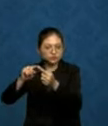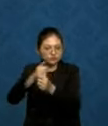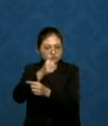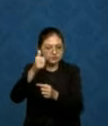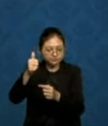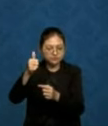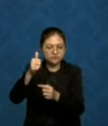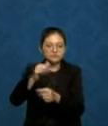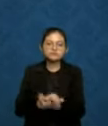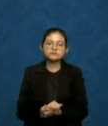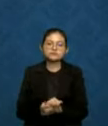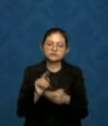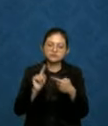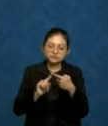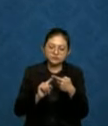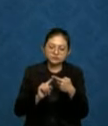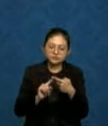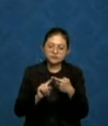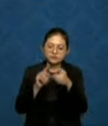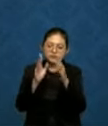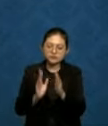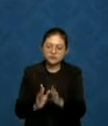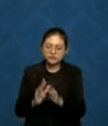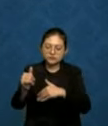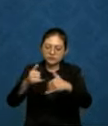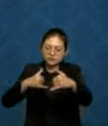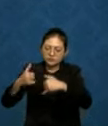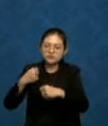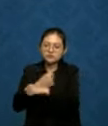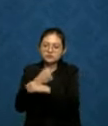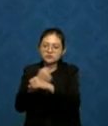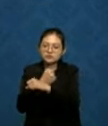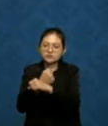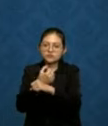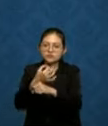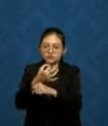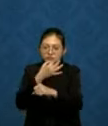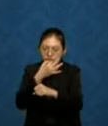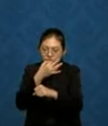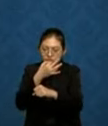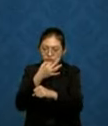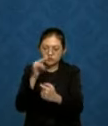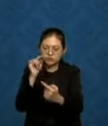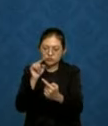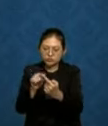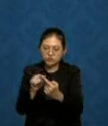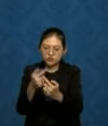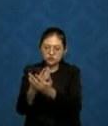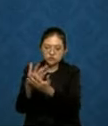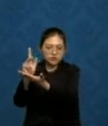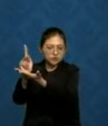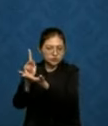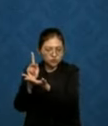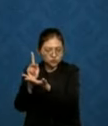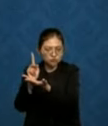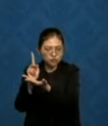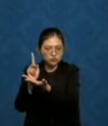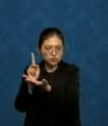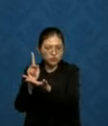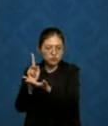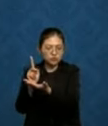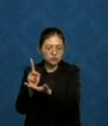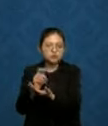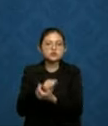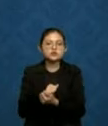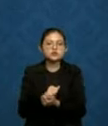ไม่ว่าจะเป็นทั้งการให้ผู้รับการฝึกและผู้ดำเนินการฝึกสามารถเข้าถึงการกู้ยืมเงินเพื่อฝึกอบรมฝีมือแรงงาน